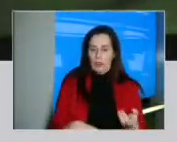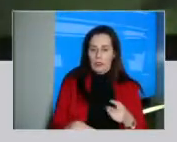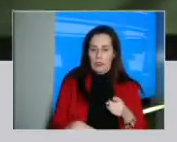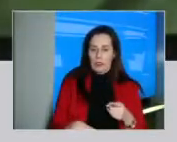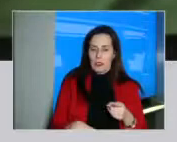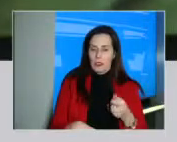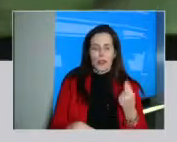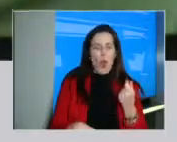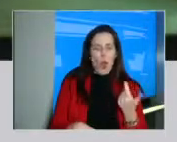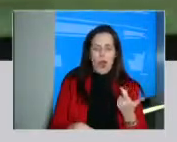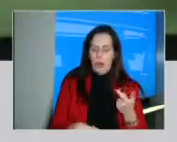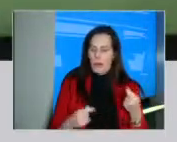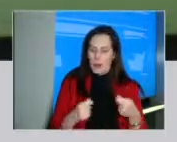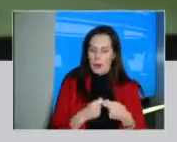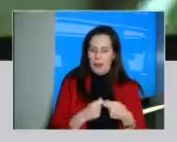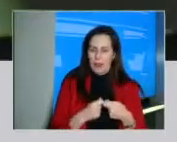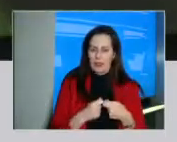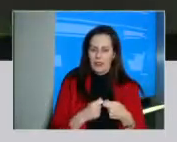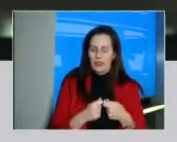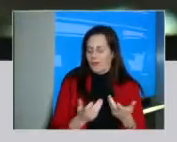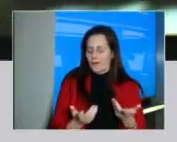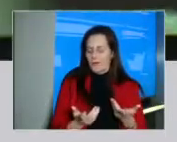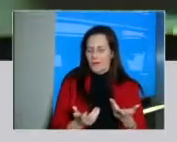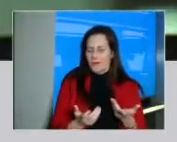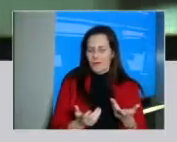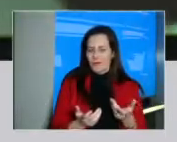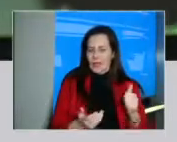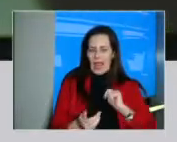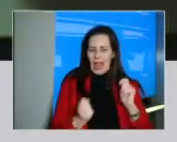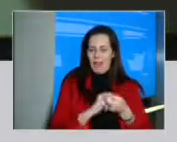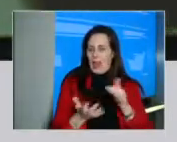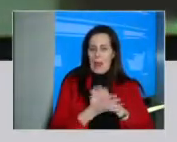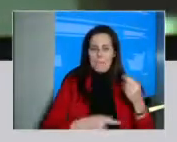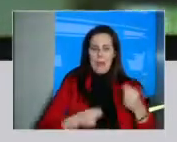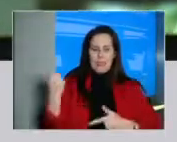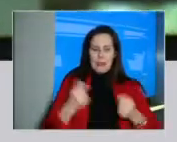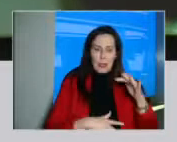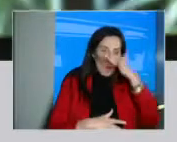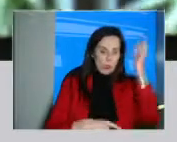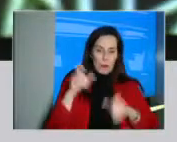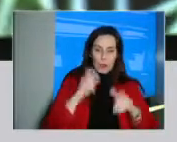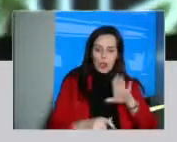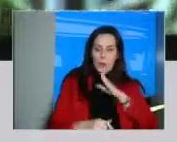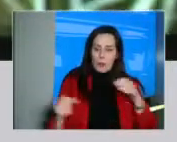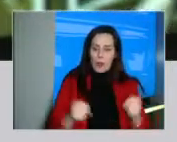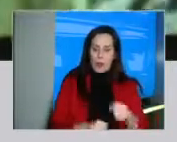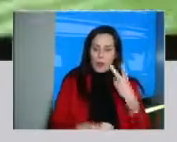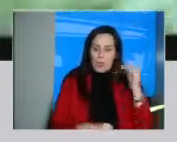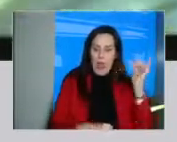עוזלה לצהל מבחינת היעילות שלו. צהל הפך לבזבזני, מנופח. יש בעיות משמעת,